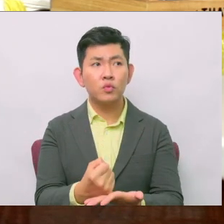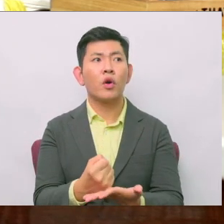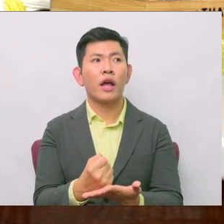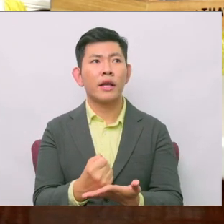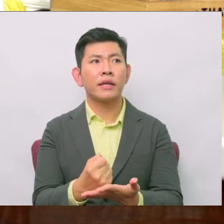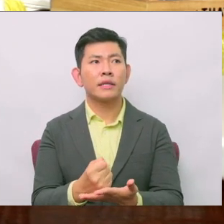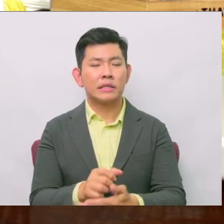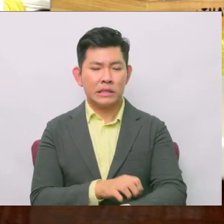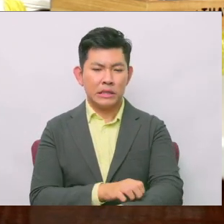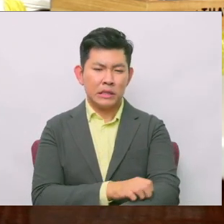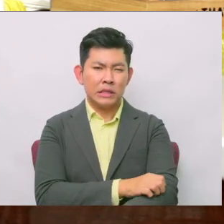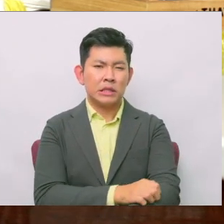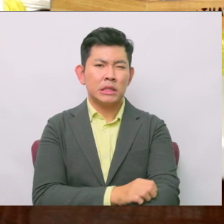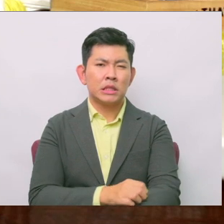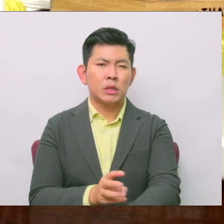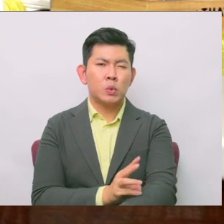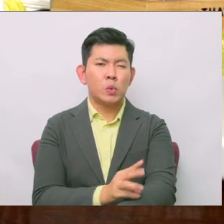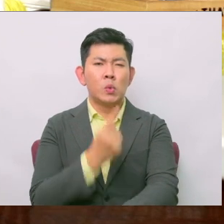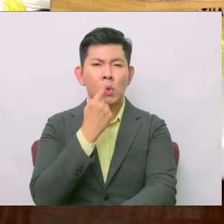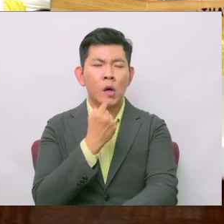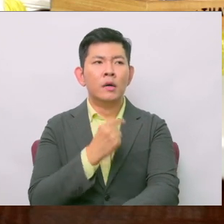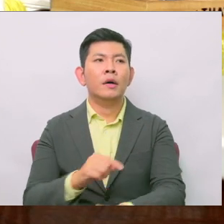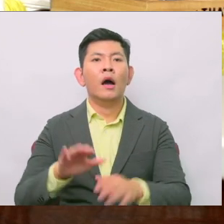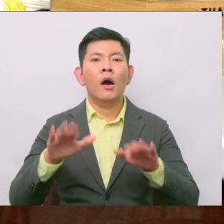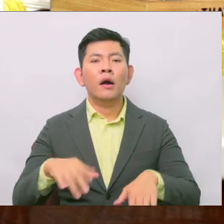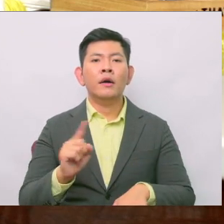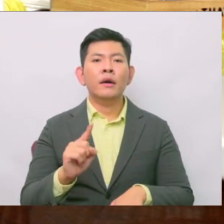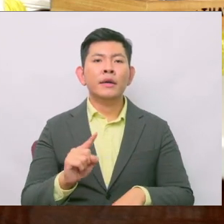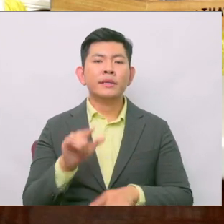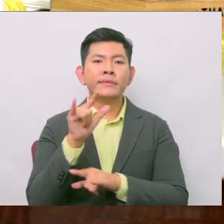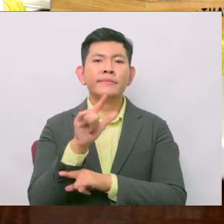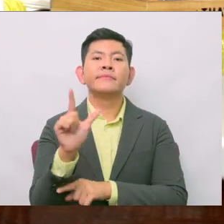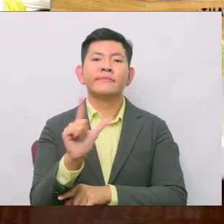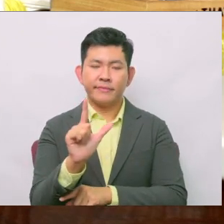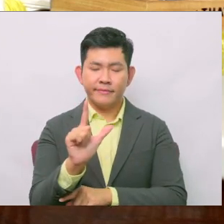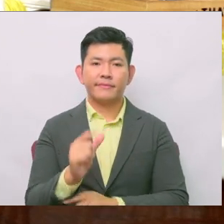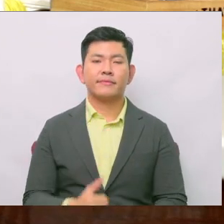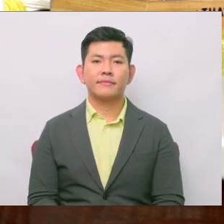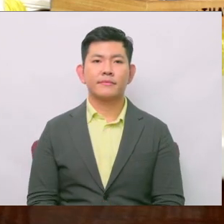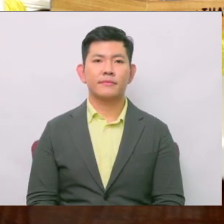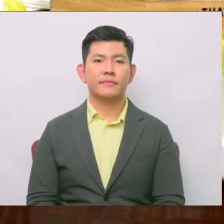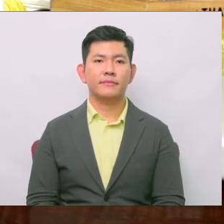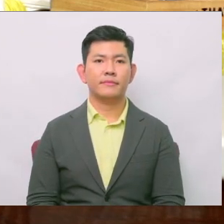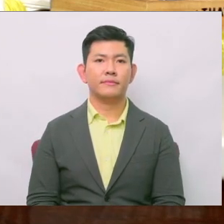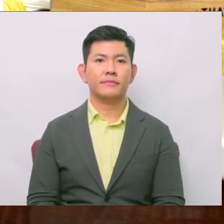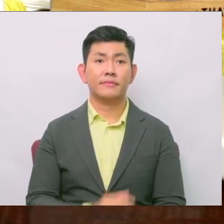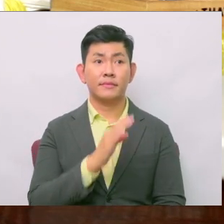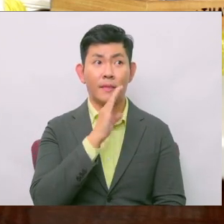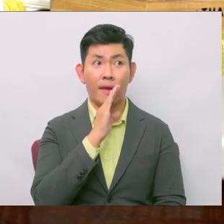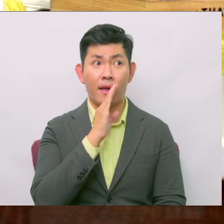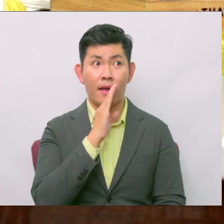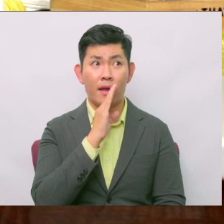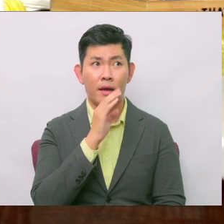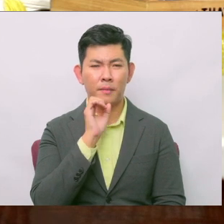คันให้เยอะเราก็ไปใช้เรื่องของขมิ้นให้เยอะหน่อยนะคะแล้วก็ถ้ากรณีของอุ้ยบอกว่